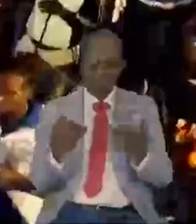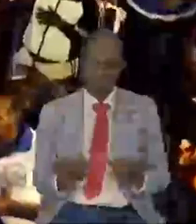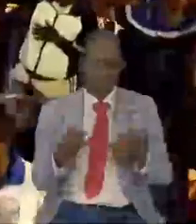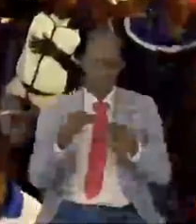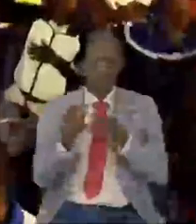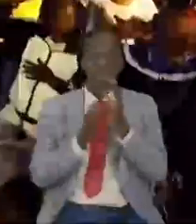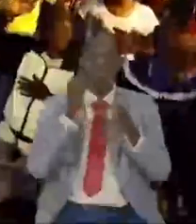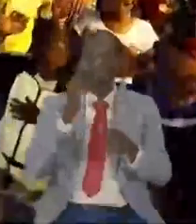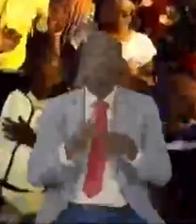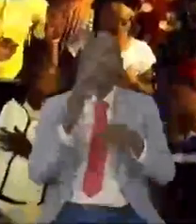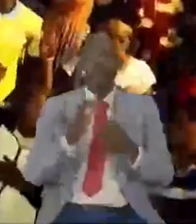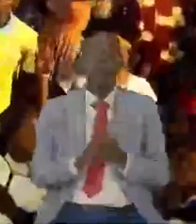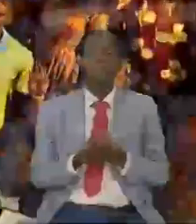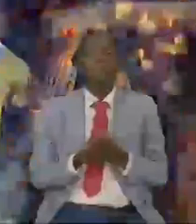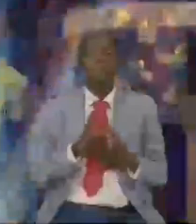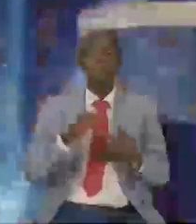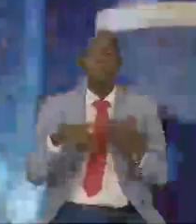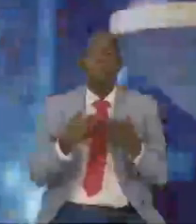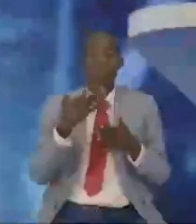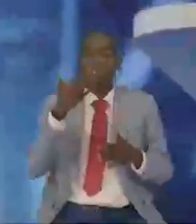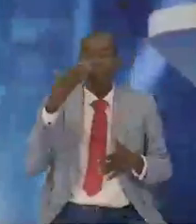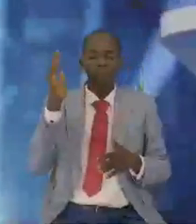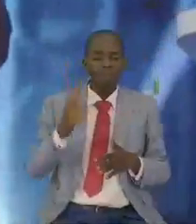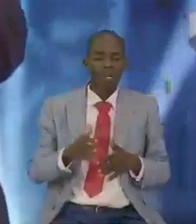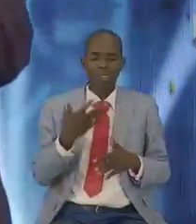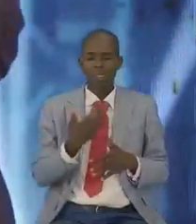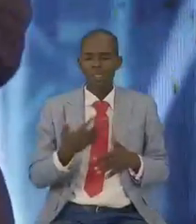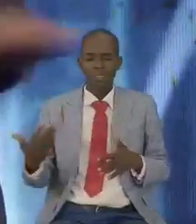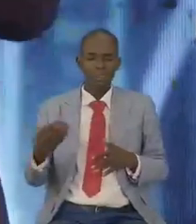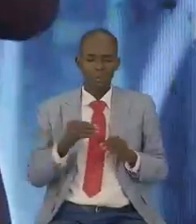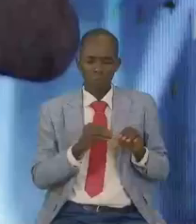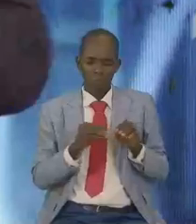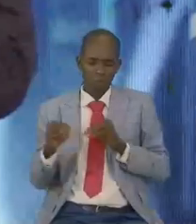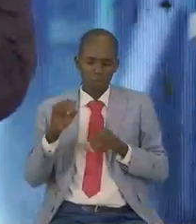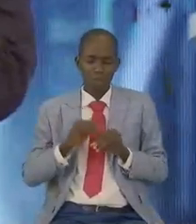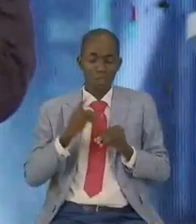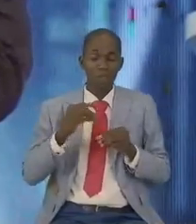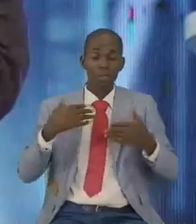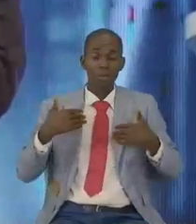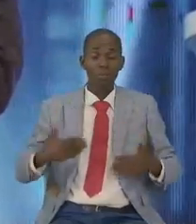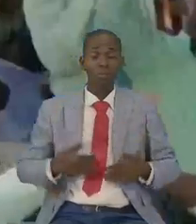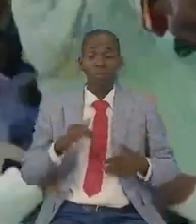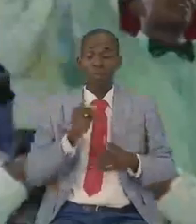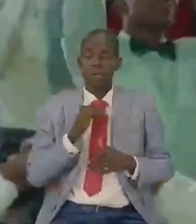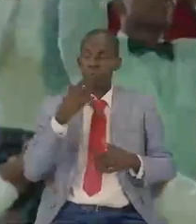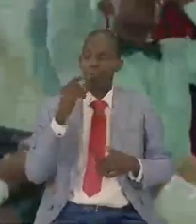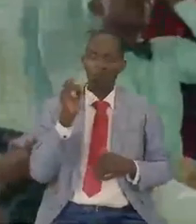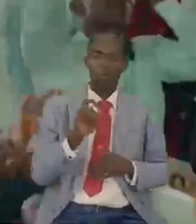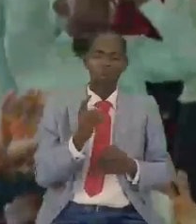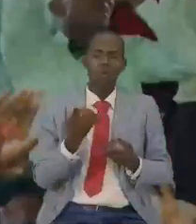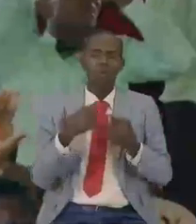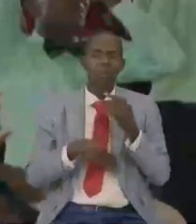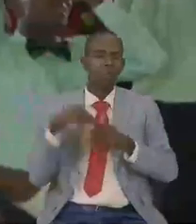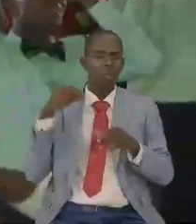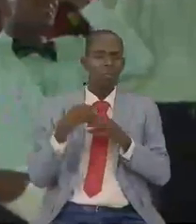de Jésus. Ces objets maléfiques qui bougent dans le corps, je vous commande,